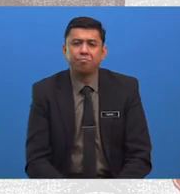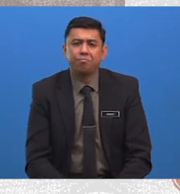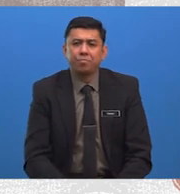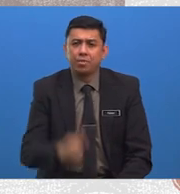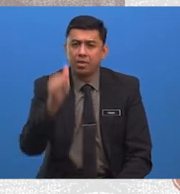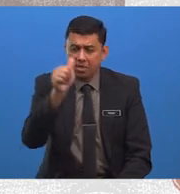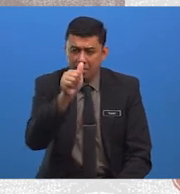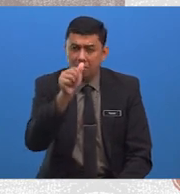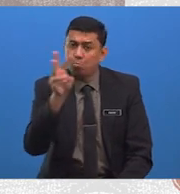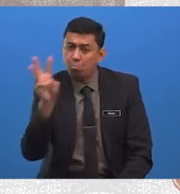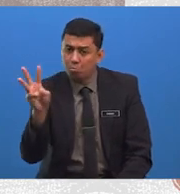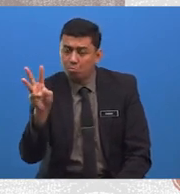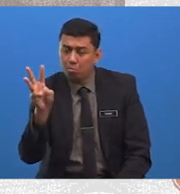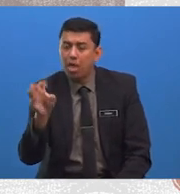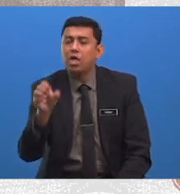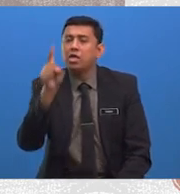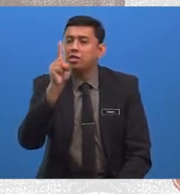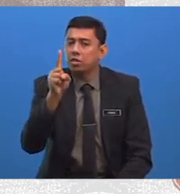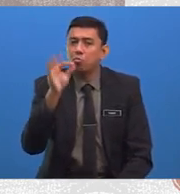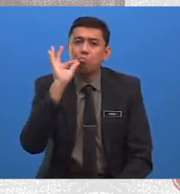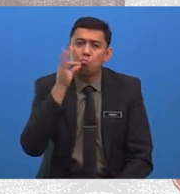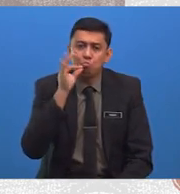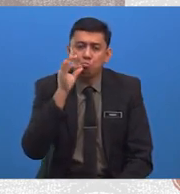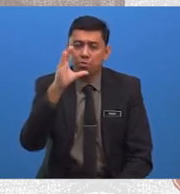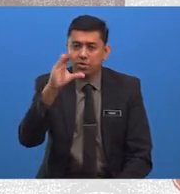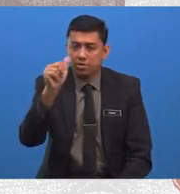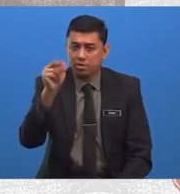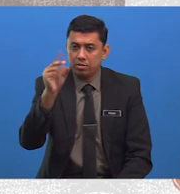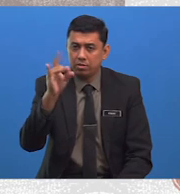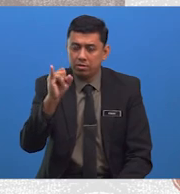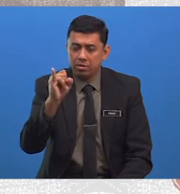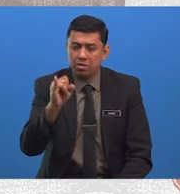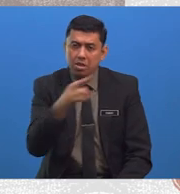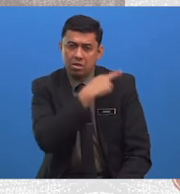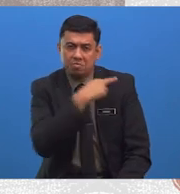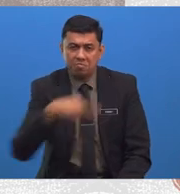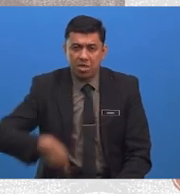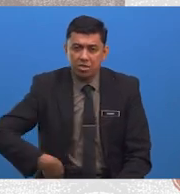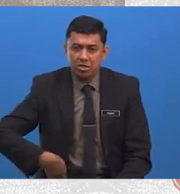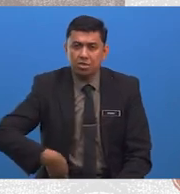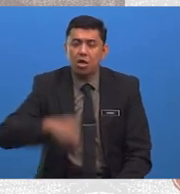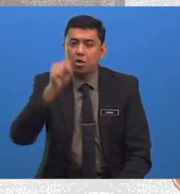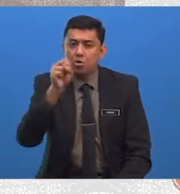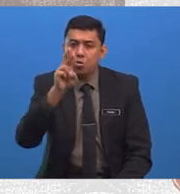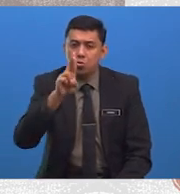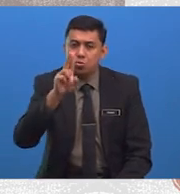merupakan sebuah candi yang dibina oleh Raja Suryavarman II